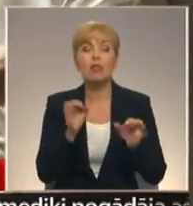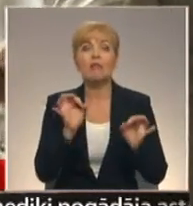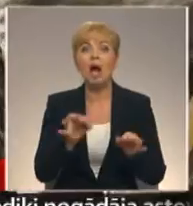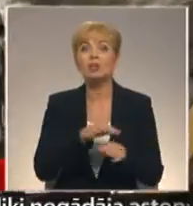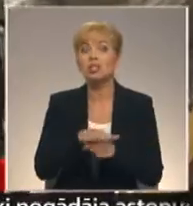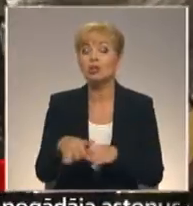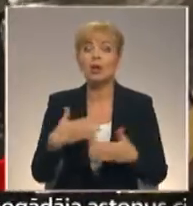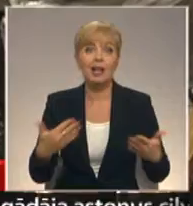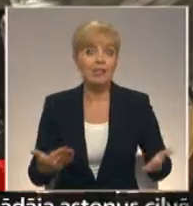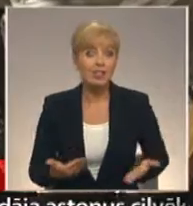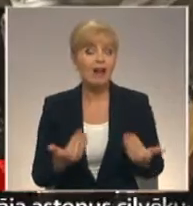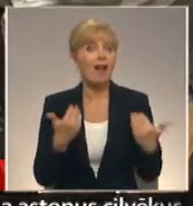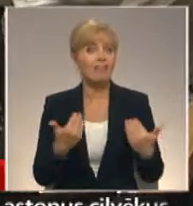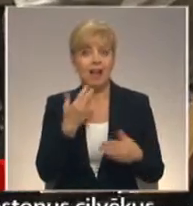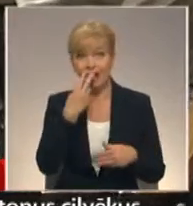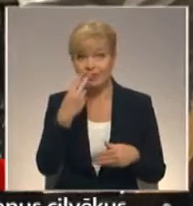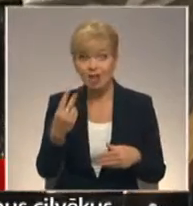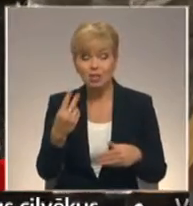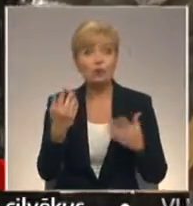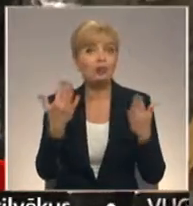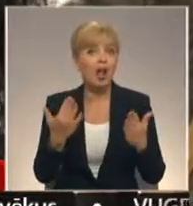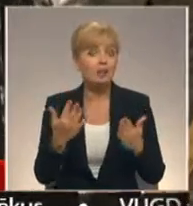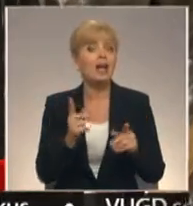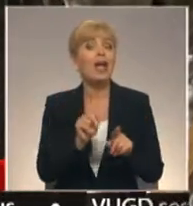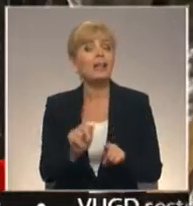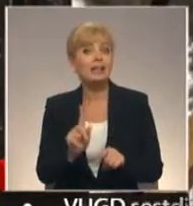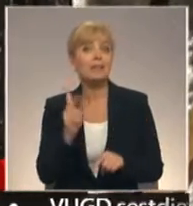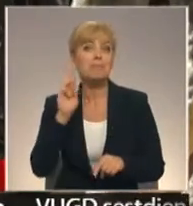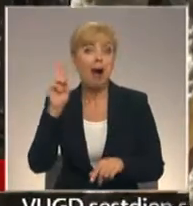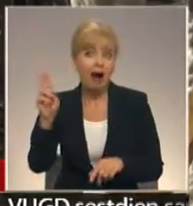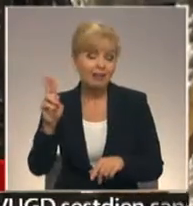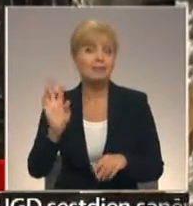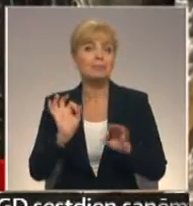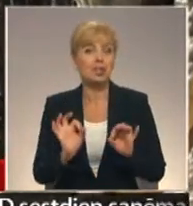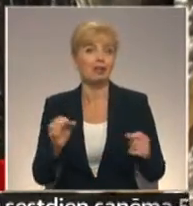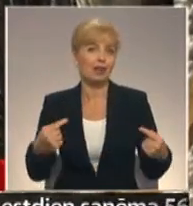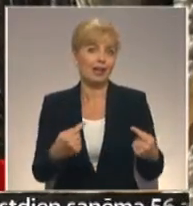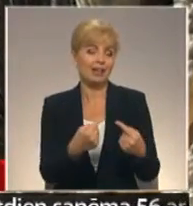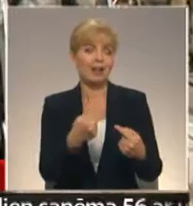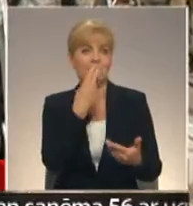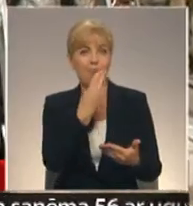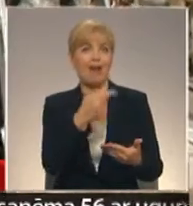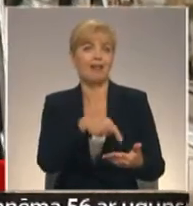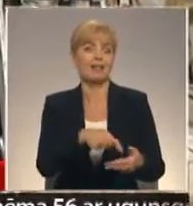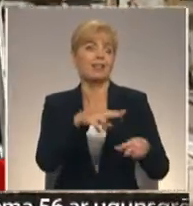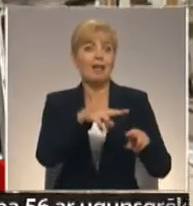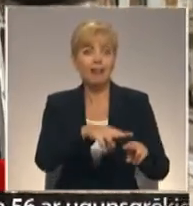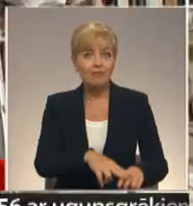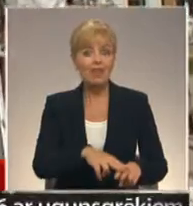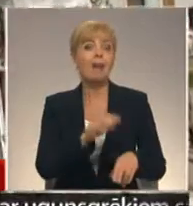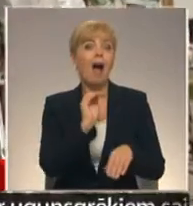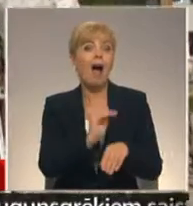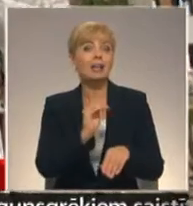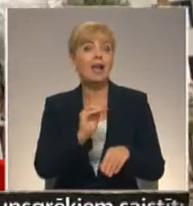īstenot dzīvē. Taču tagad, redzot rezultātu, ir pārliecība, ka tas iederēsies tam paredzētajā vietā, atgādinot par